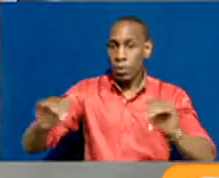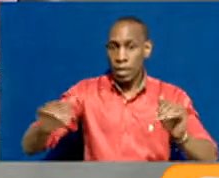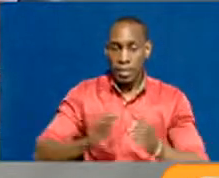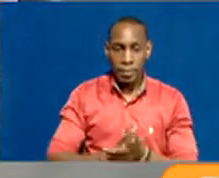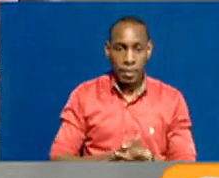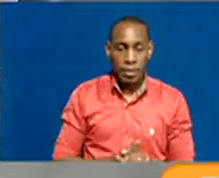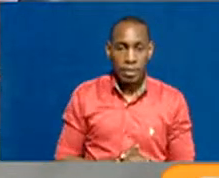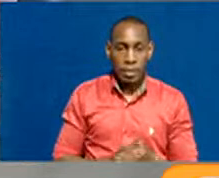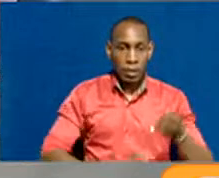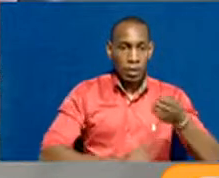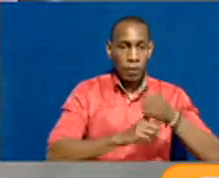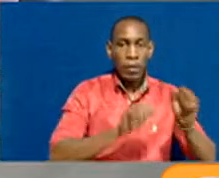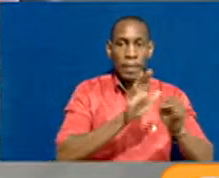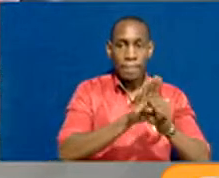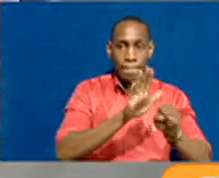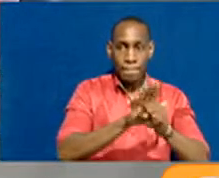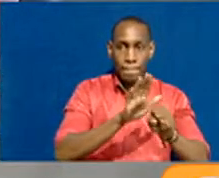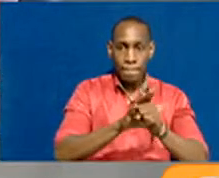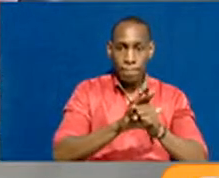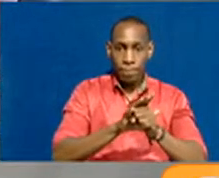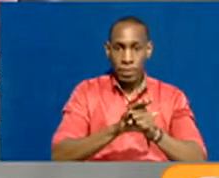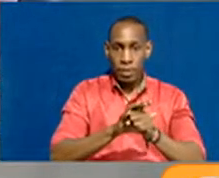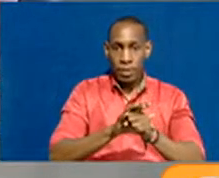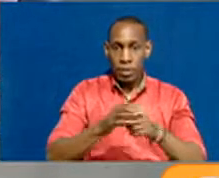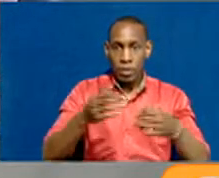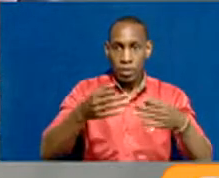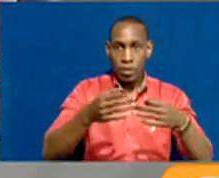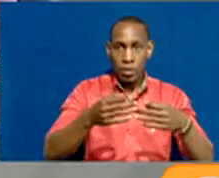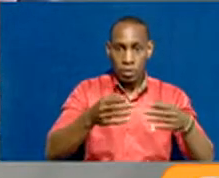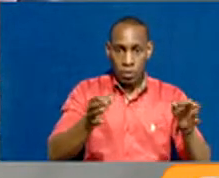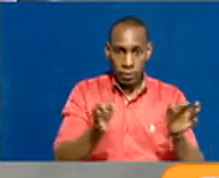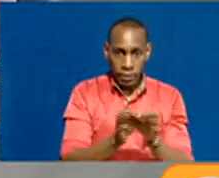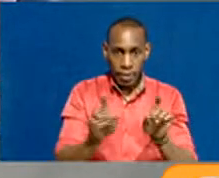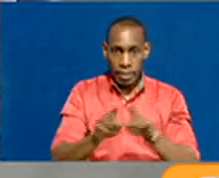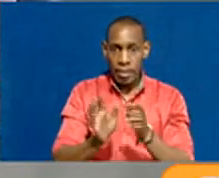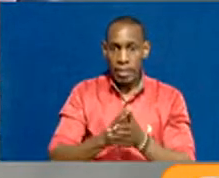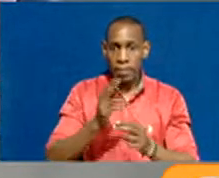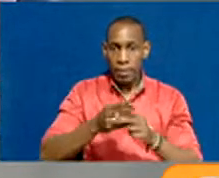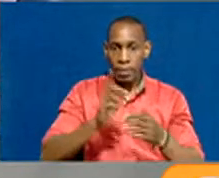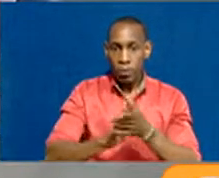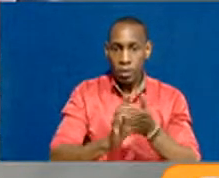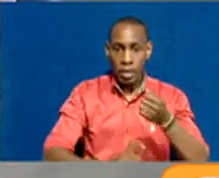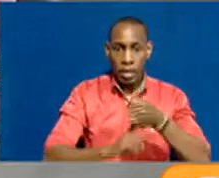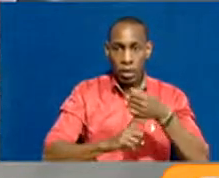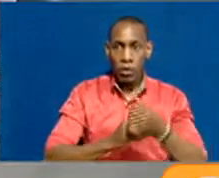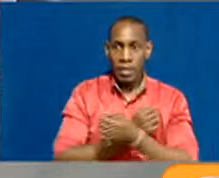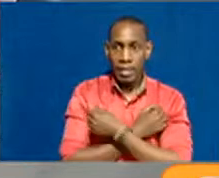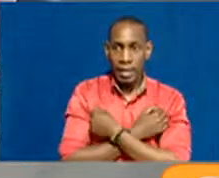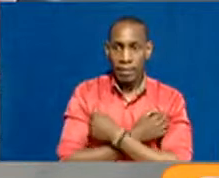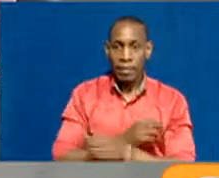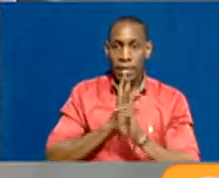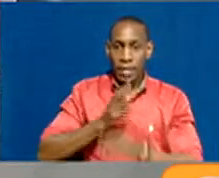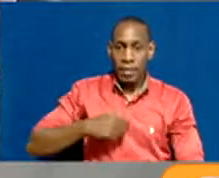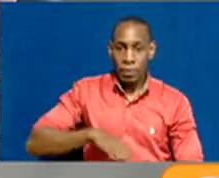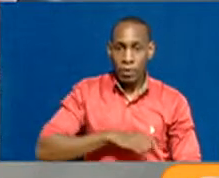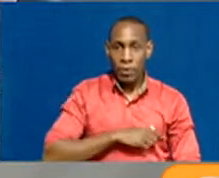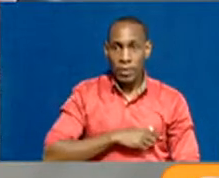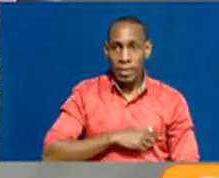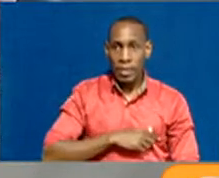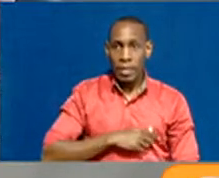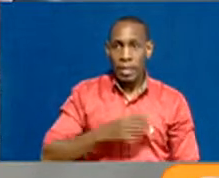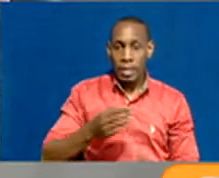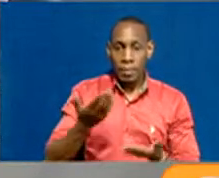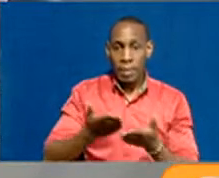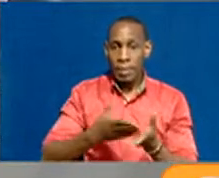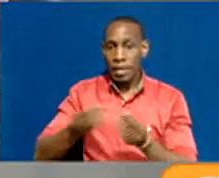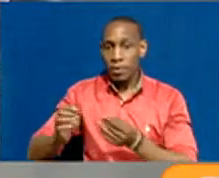mamia ya makufuli yamefungwa katika mlingoti huo ambao unafahamika kama kufuli ya mapenzi. Na Francis Mtalaki, sijui kwamba alikuwa na